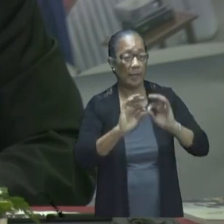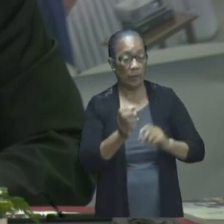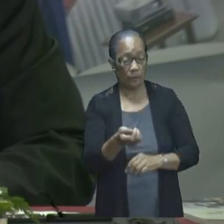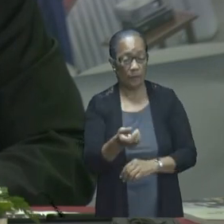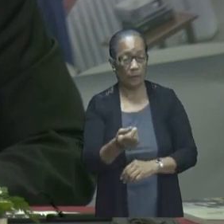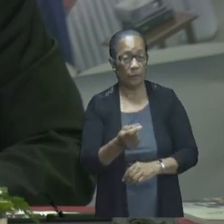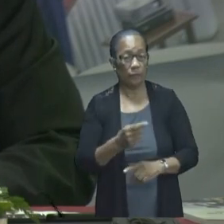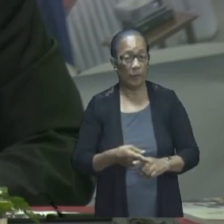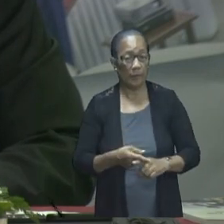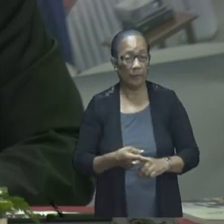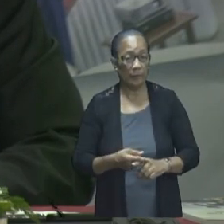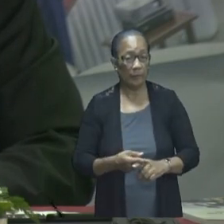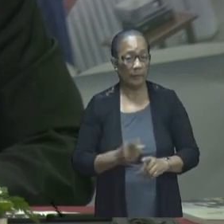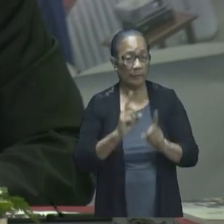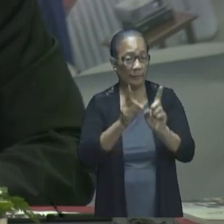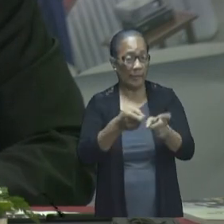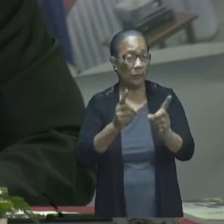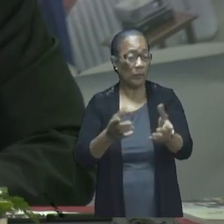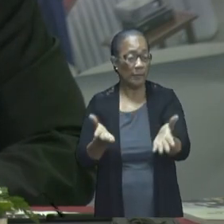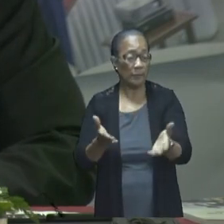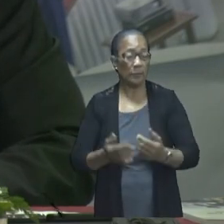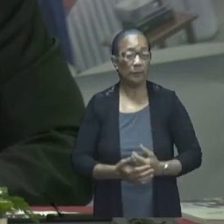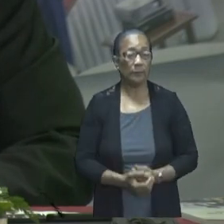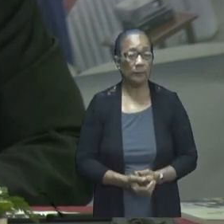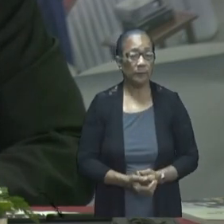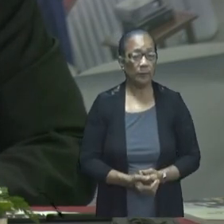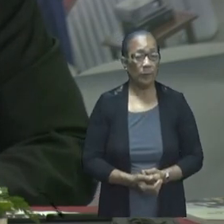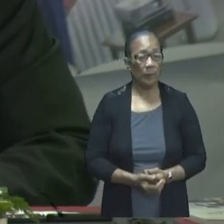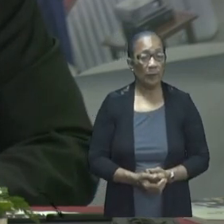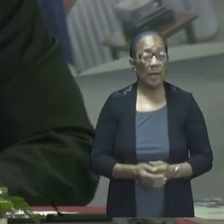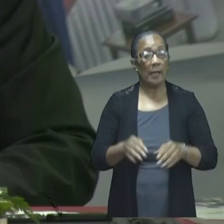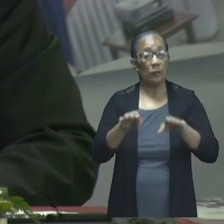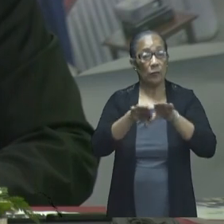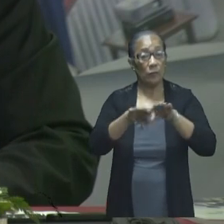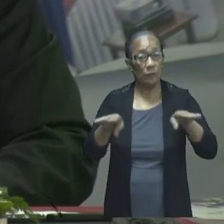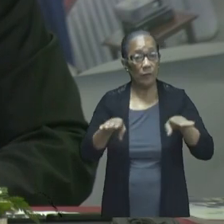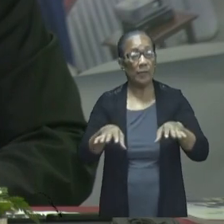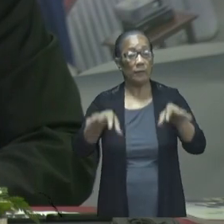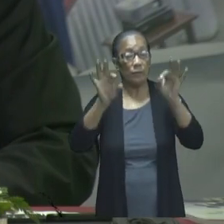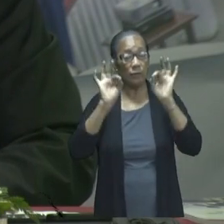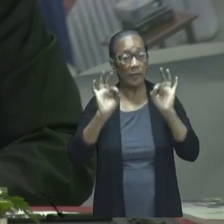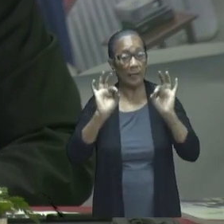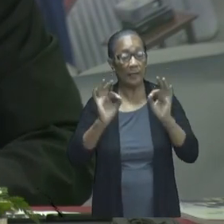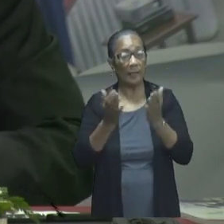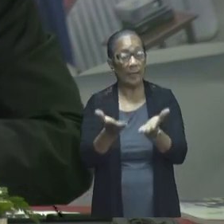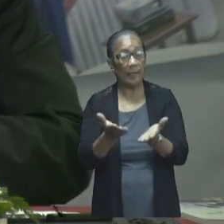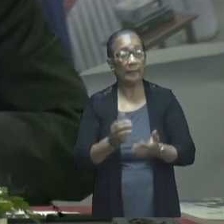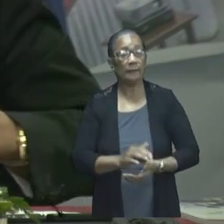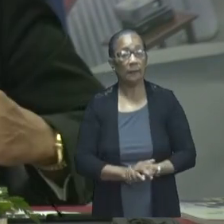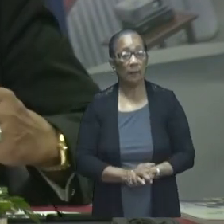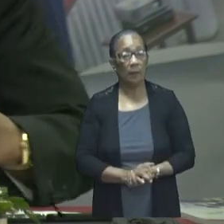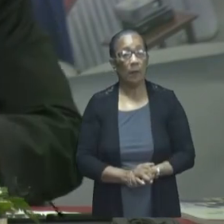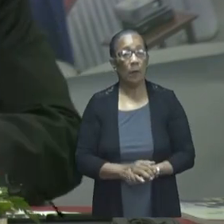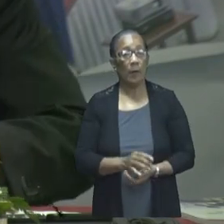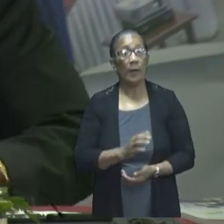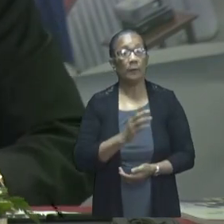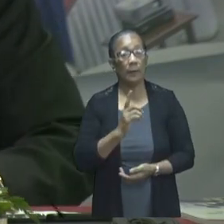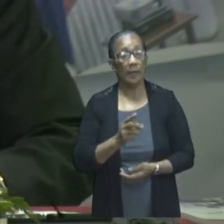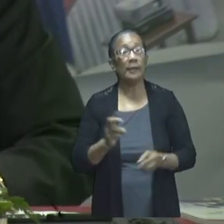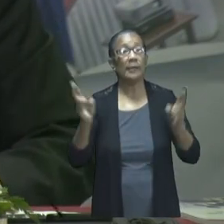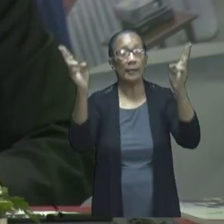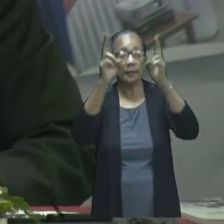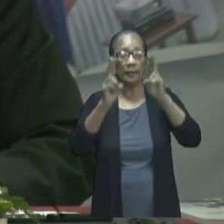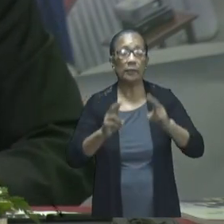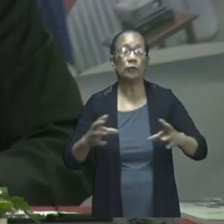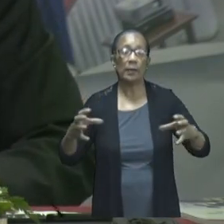terrorisme waarvan ze hoog niveau hij labans security conference gaan waar we verder gaan de internationale